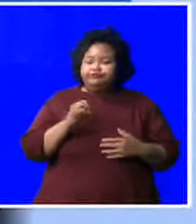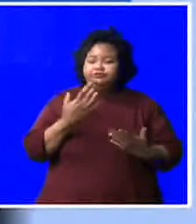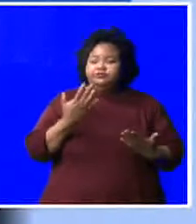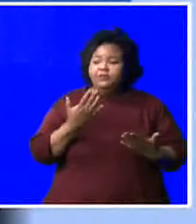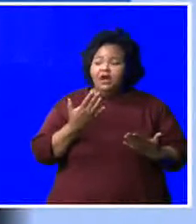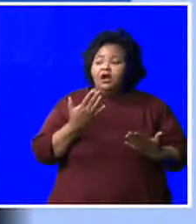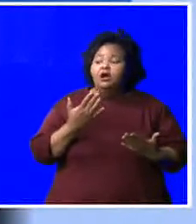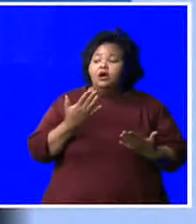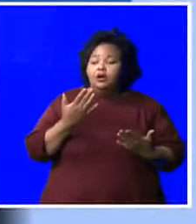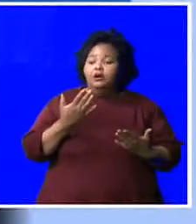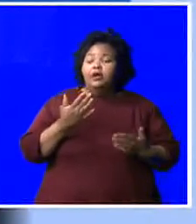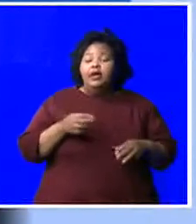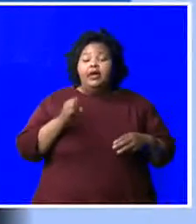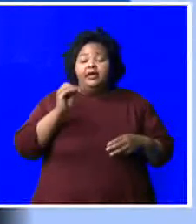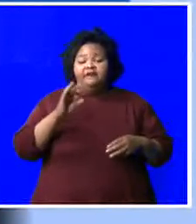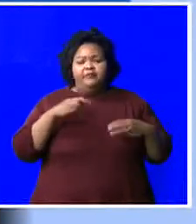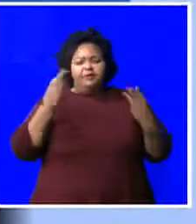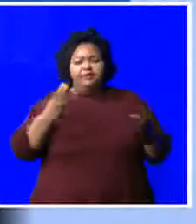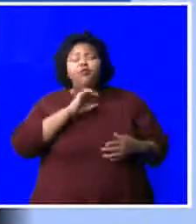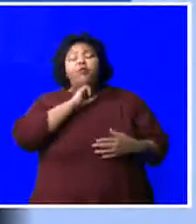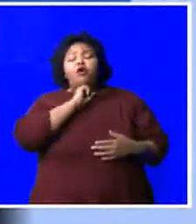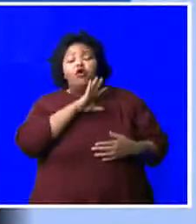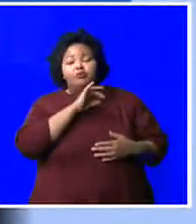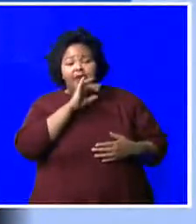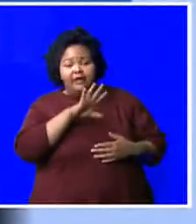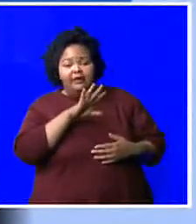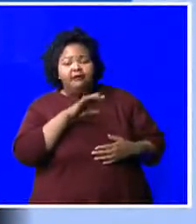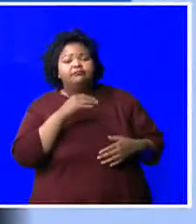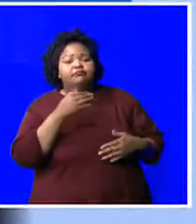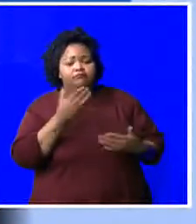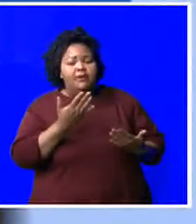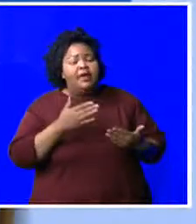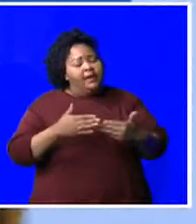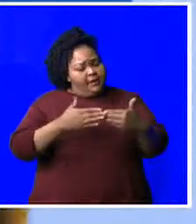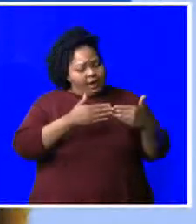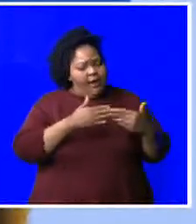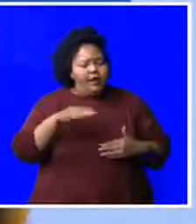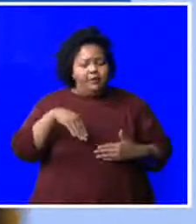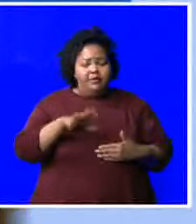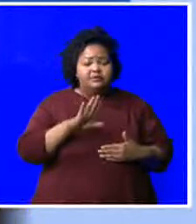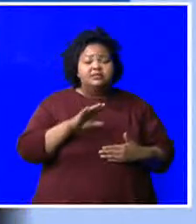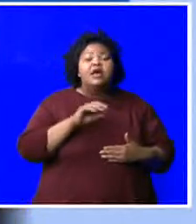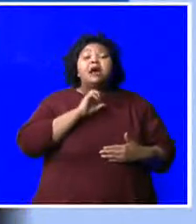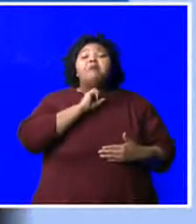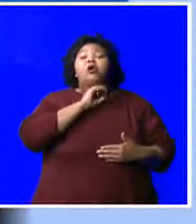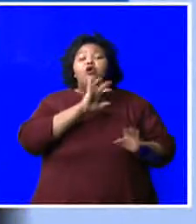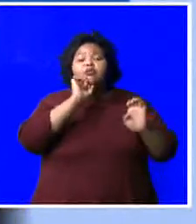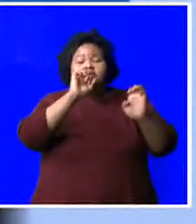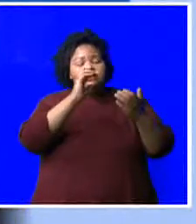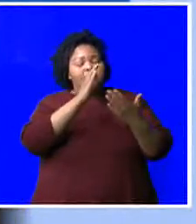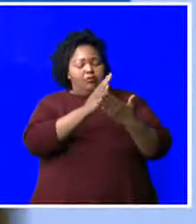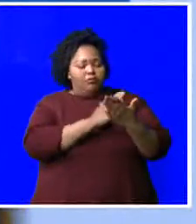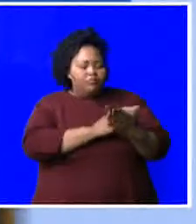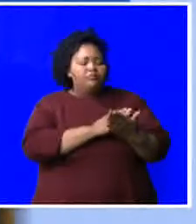kulabo lobaholako kungaba ngikolo yokuthi ingabe vele banako